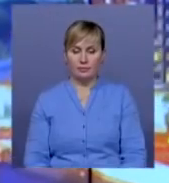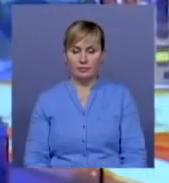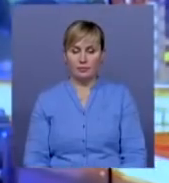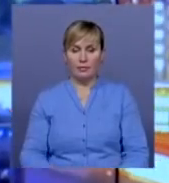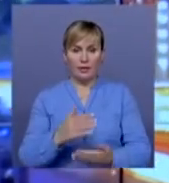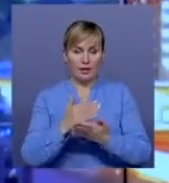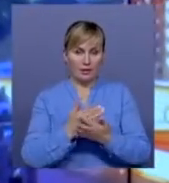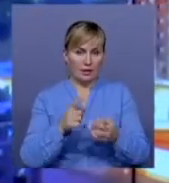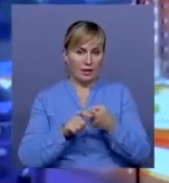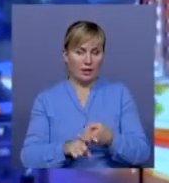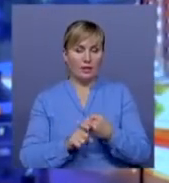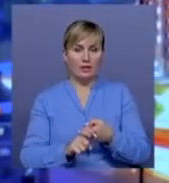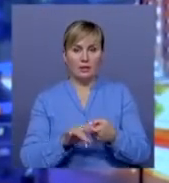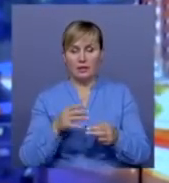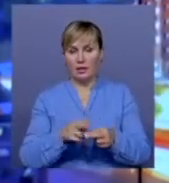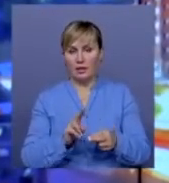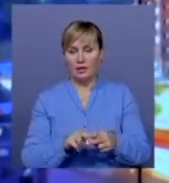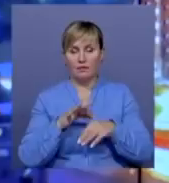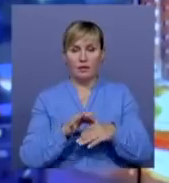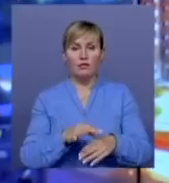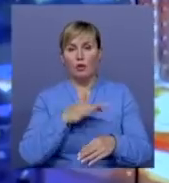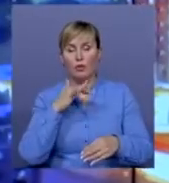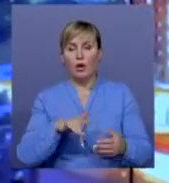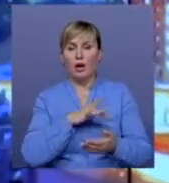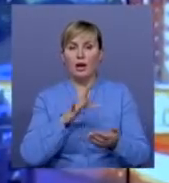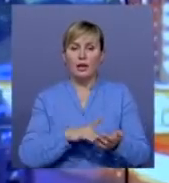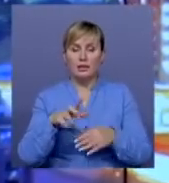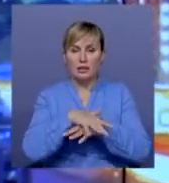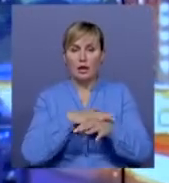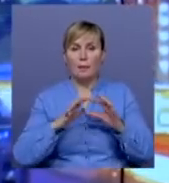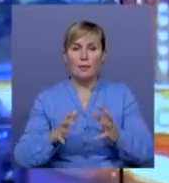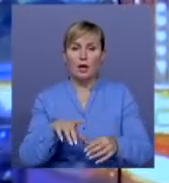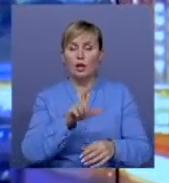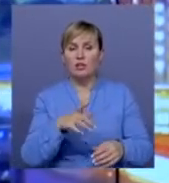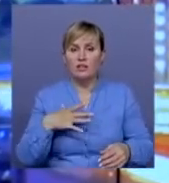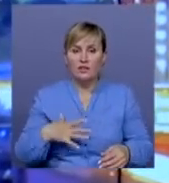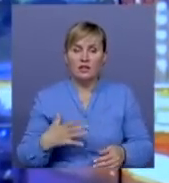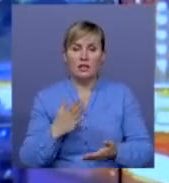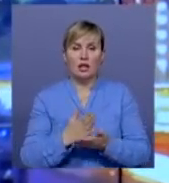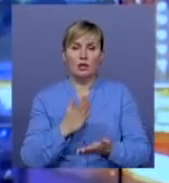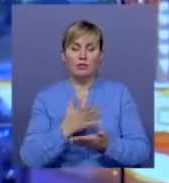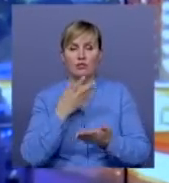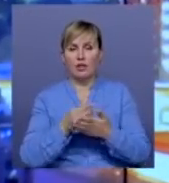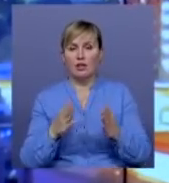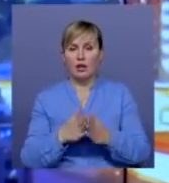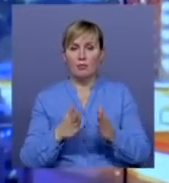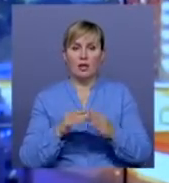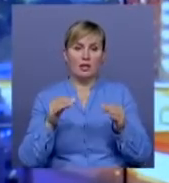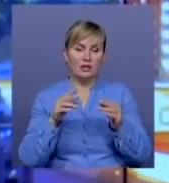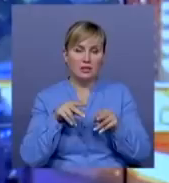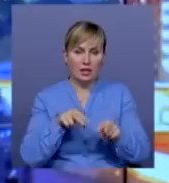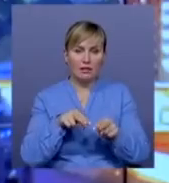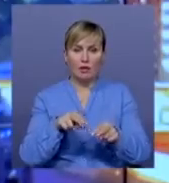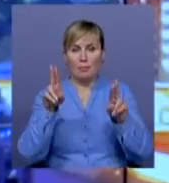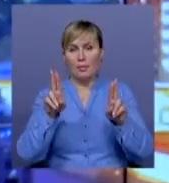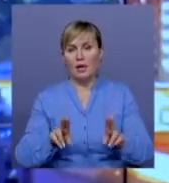Режим карантина из-за пандемии коронавируса введен во многих городах и странах мира. Люди вынуждены находиться в своих домах и следовать правилам.